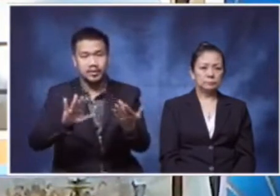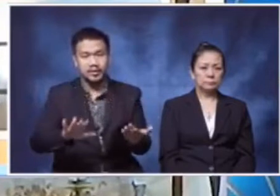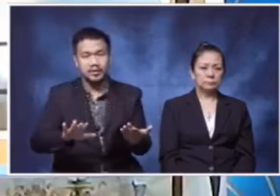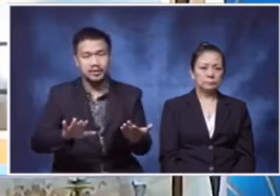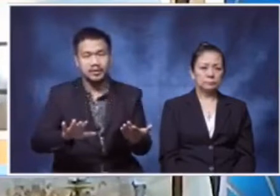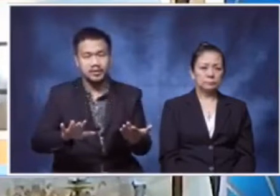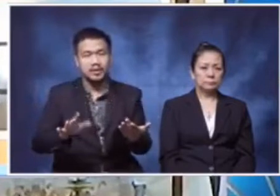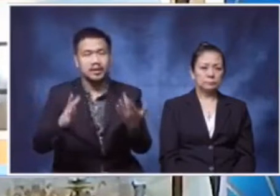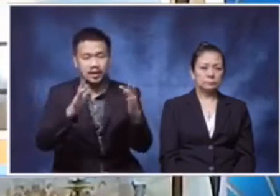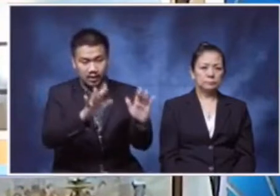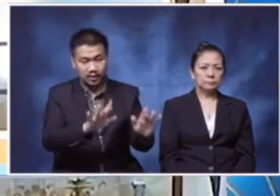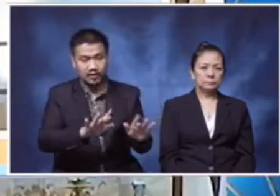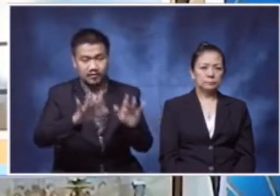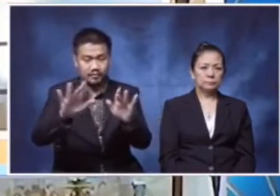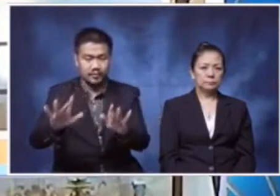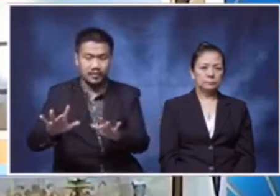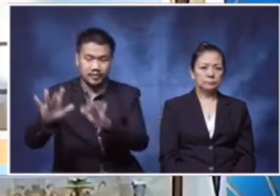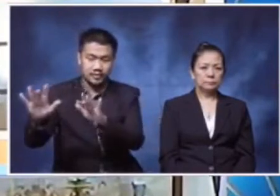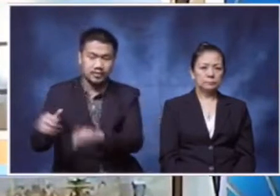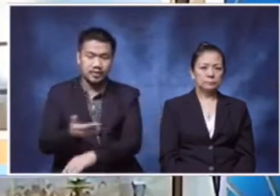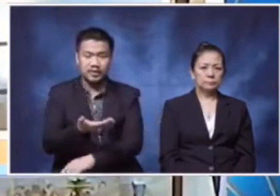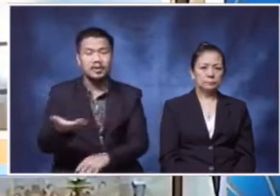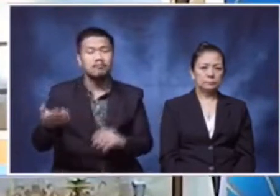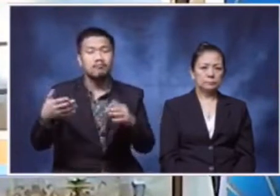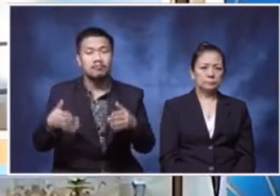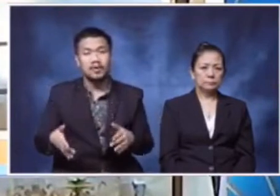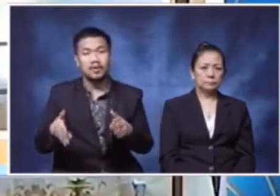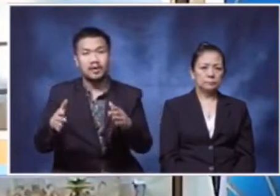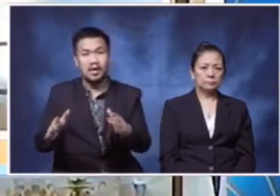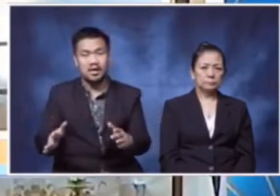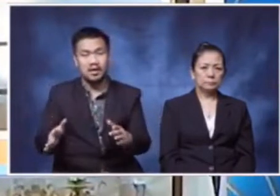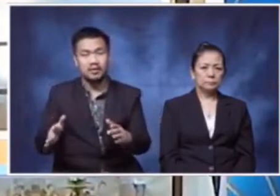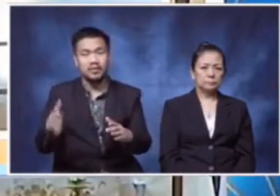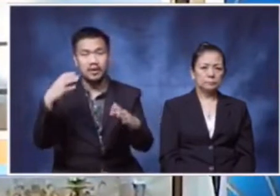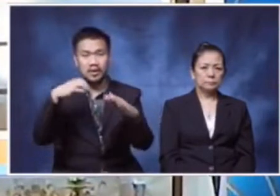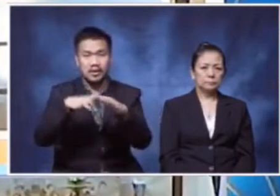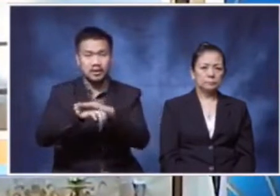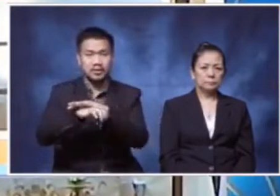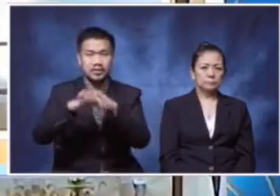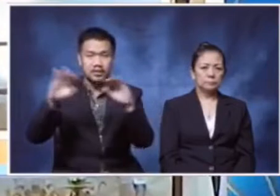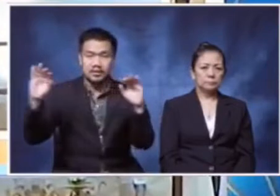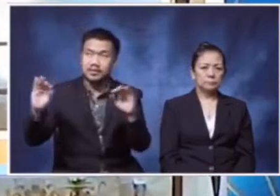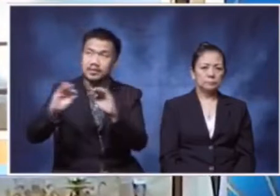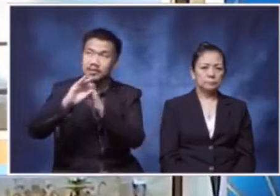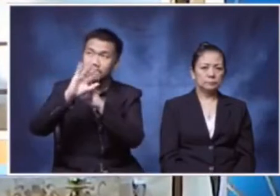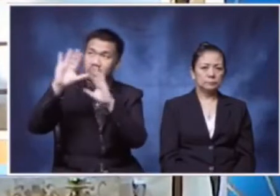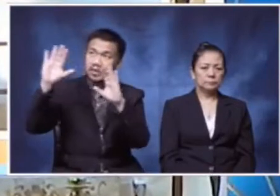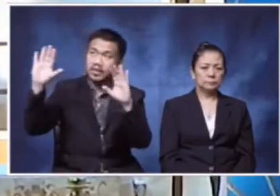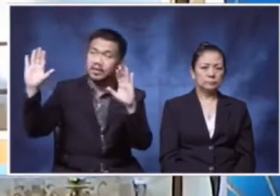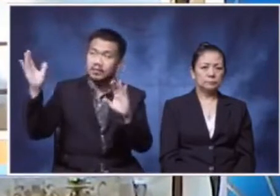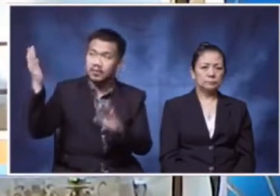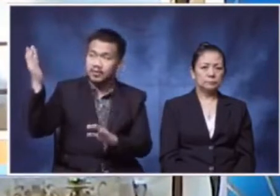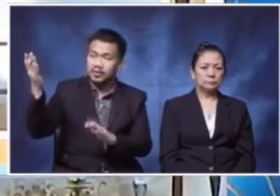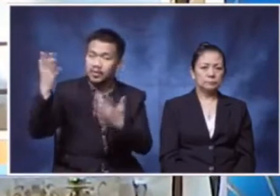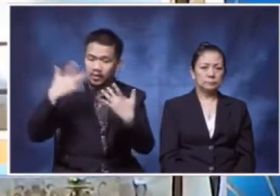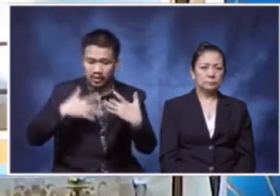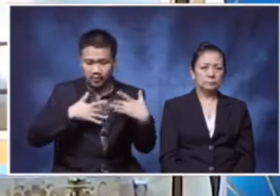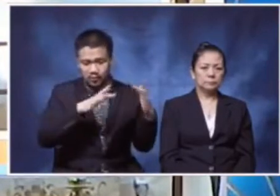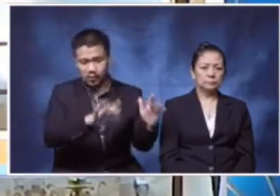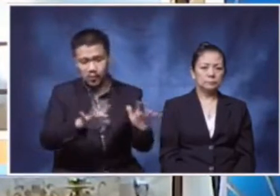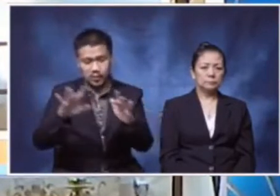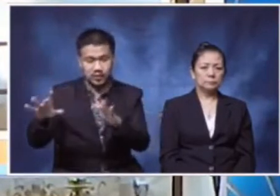mga pumanaw. Kaawaan mo sila at patuloyin sa iyong kaliwanagan. Paawan mo at